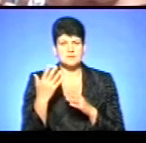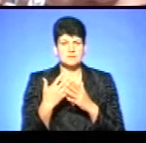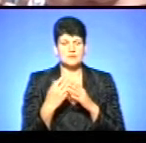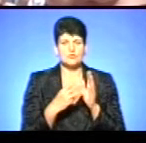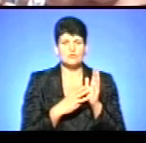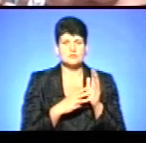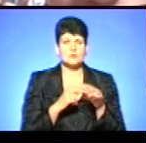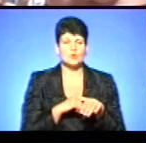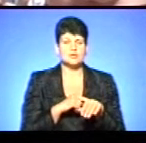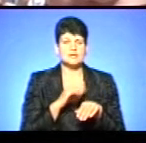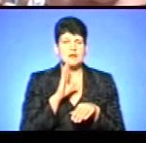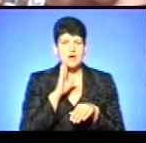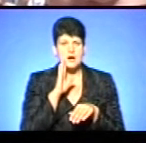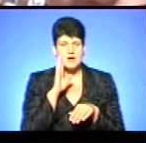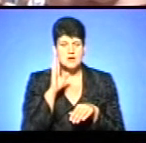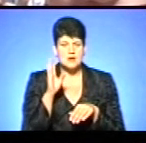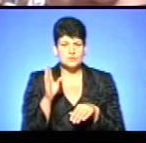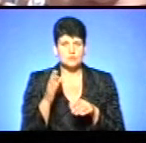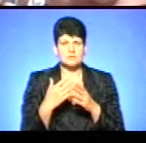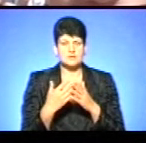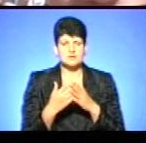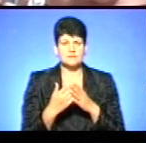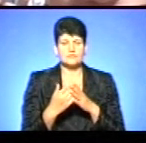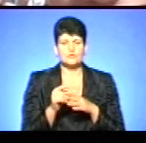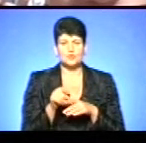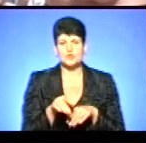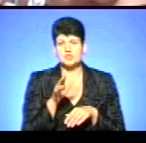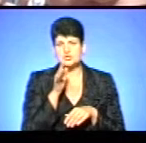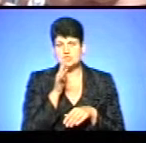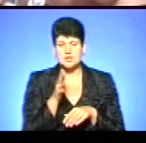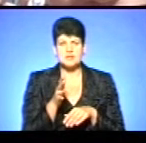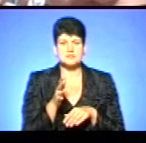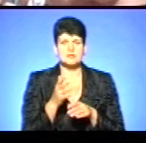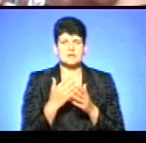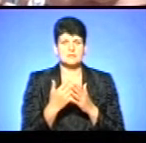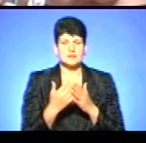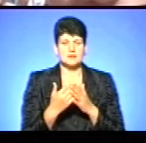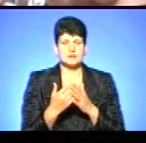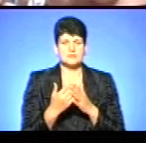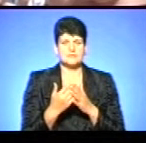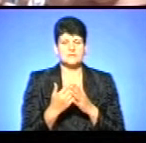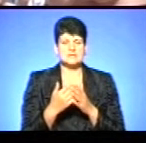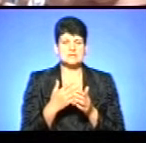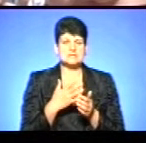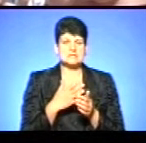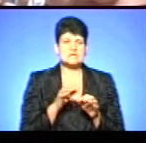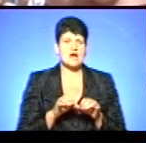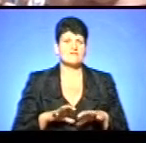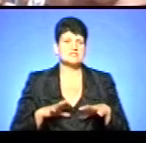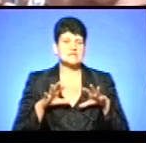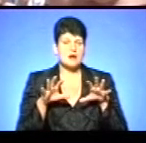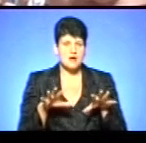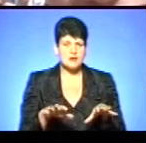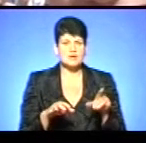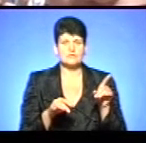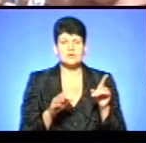8 ранку, залежно від часового поясу. Наприклад, в цей час, наприклад, залишилося до нас декілька спільнот з Австралії, отже, що вони будуть